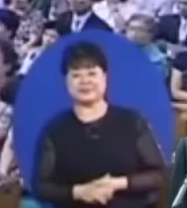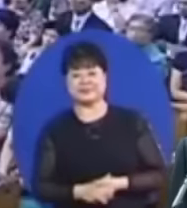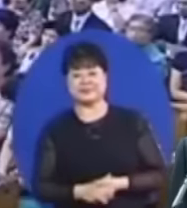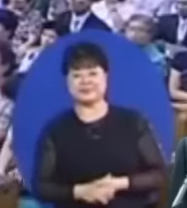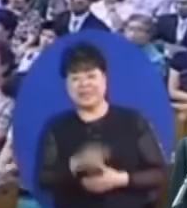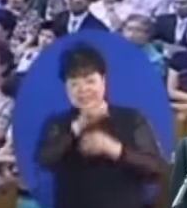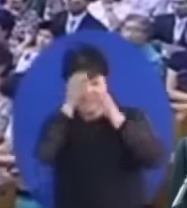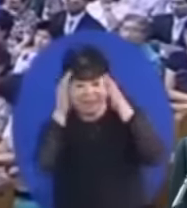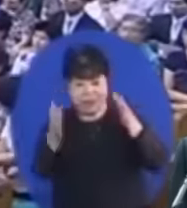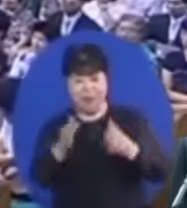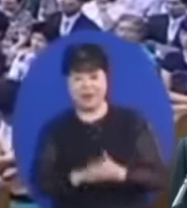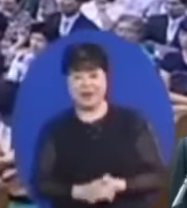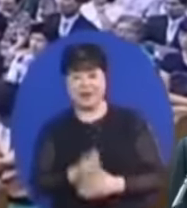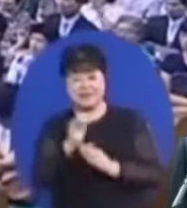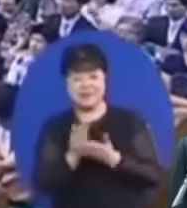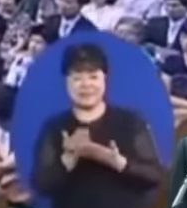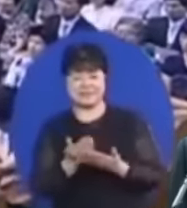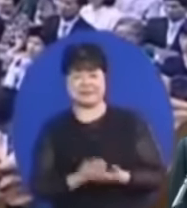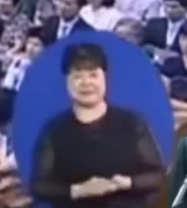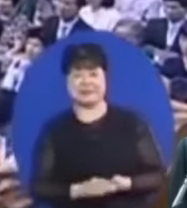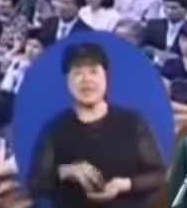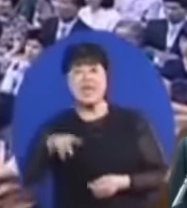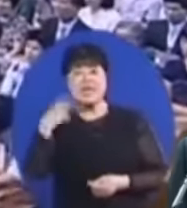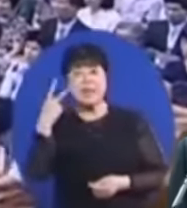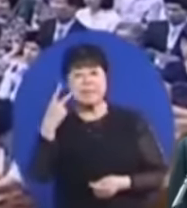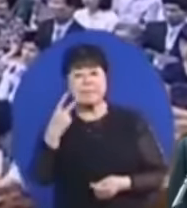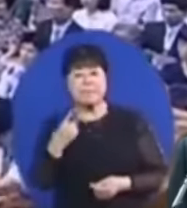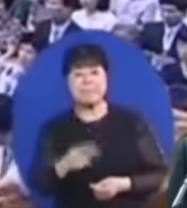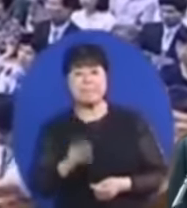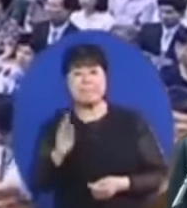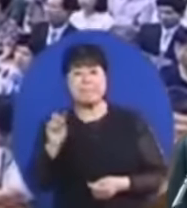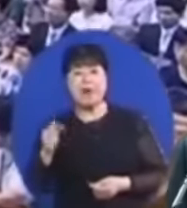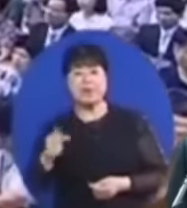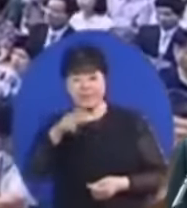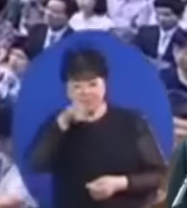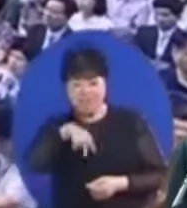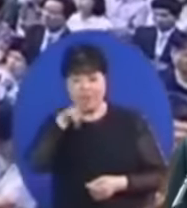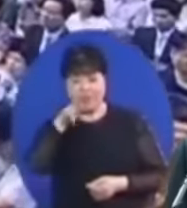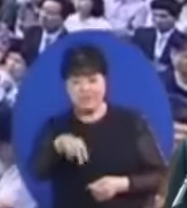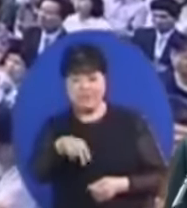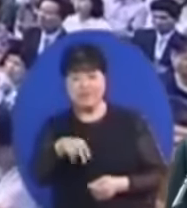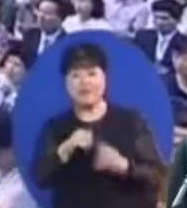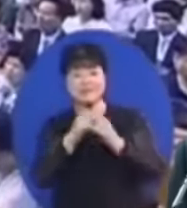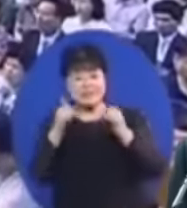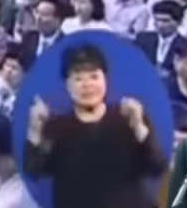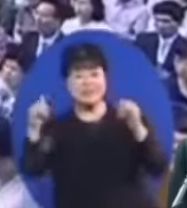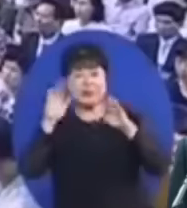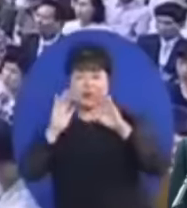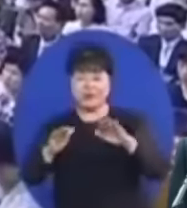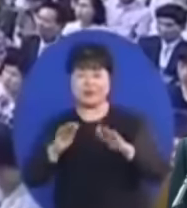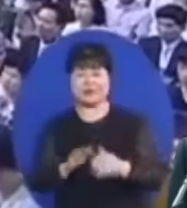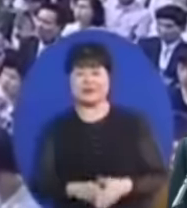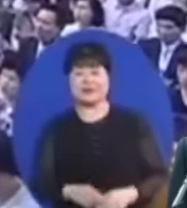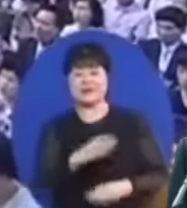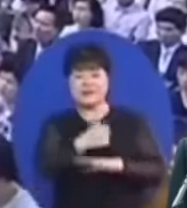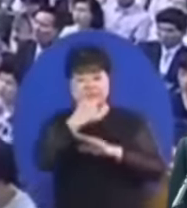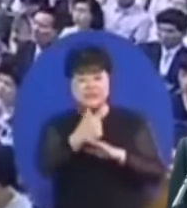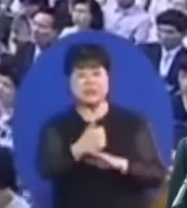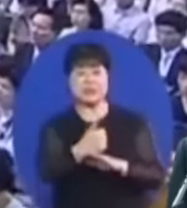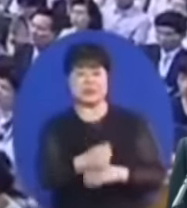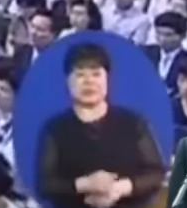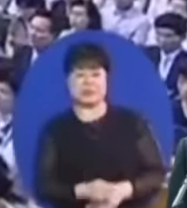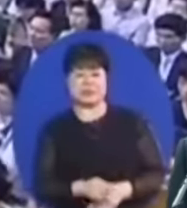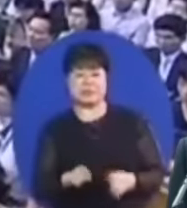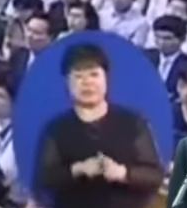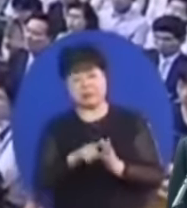그의 일생 동안에 성경을 200분이나 읽었습니다. 사람들이 오늘날 왜 그리스도인은 신앙이